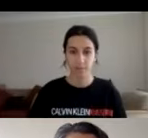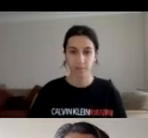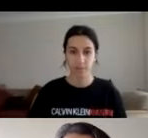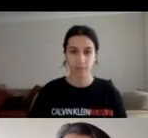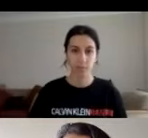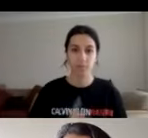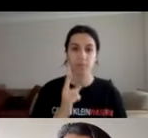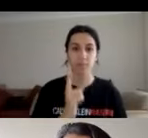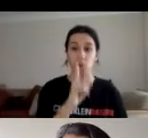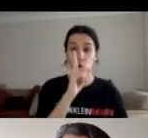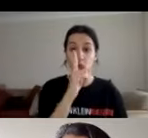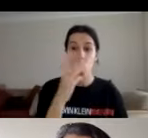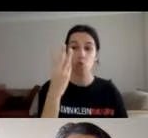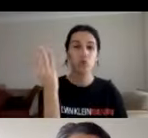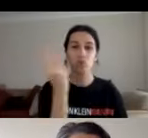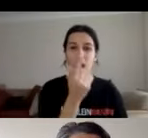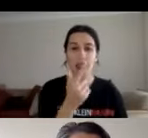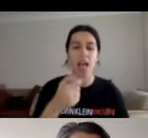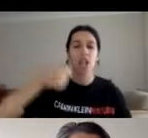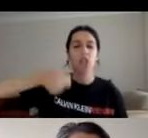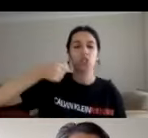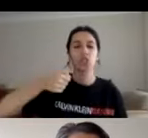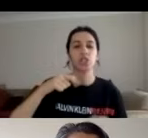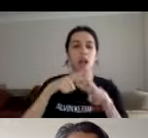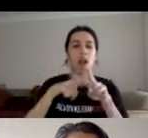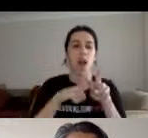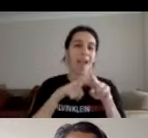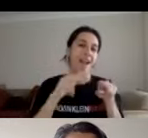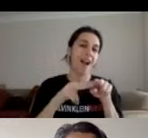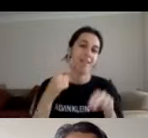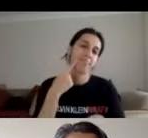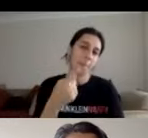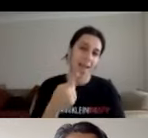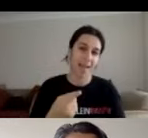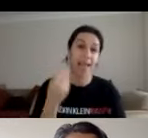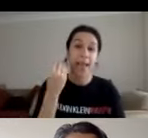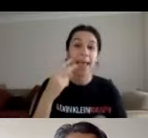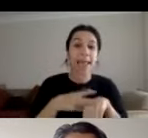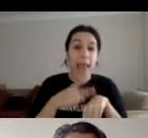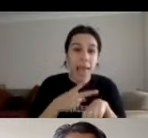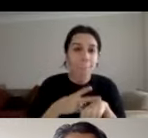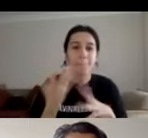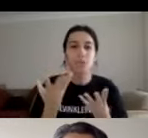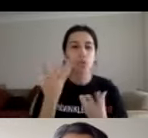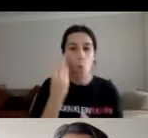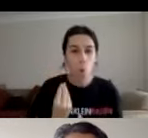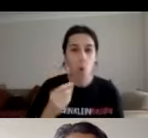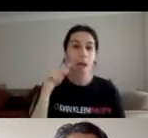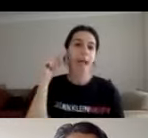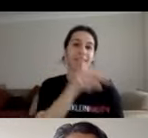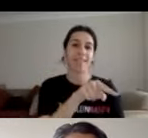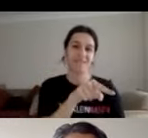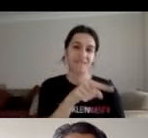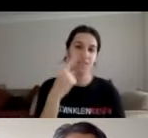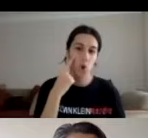Tepedeki 3 tane ayak taşıyıcı ayaklar aslında. İyi bir deneyim tasarlama işi aslında belli bir hedefe yönelik